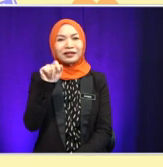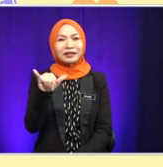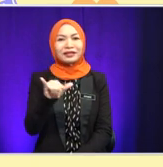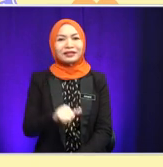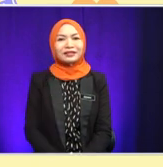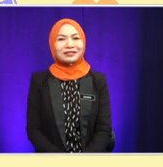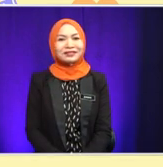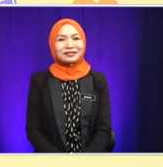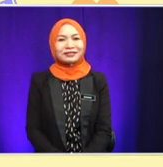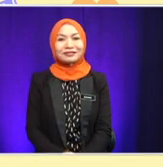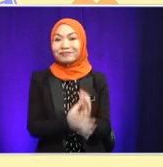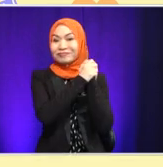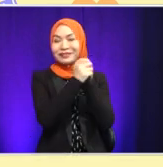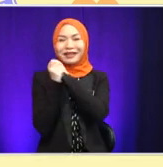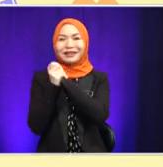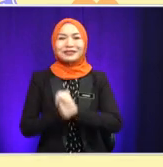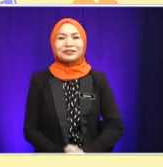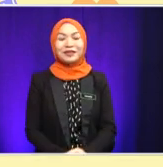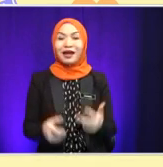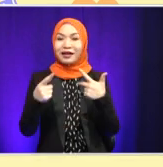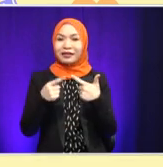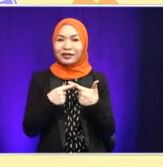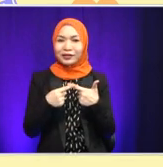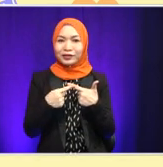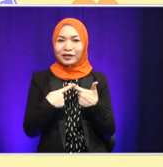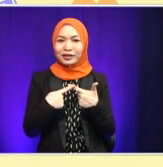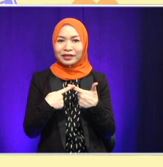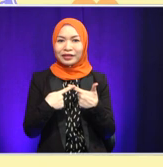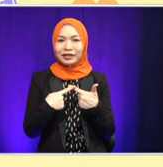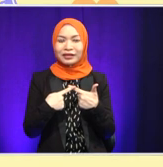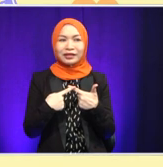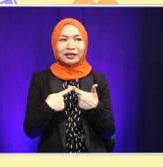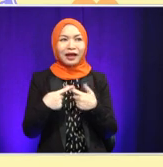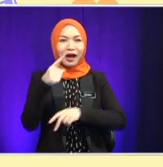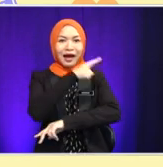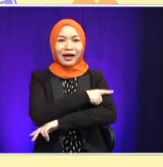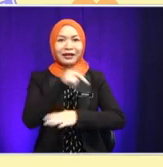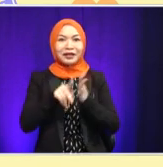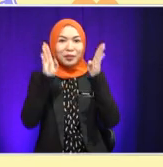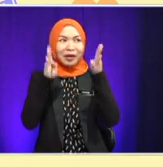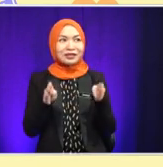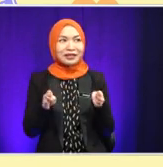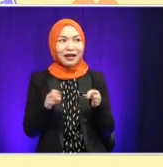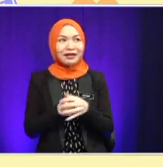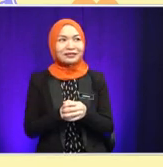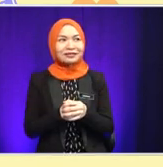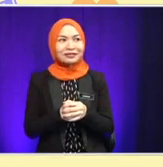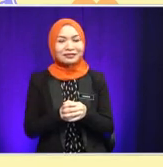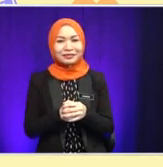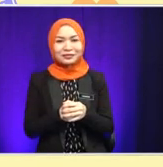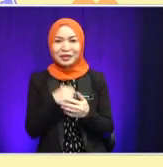oke yang kedua adalah Oke menyertai sambutan hari kebangsaan saya pernah jawab siapa